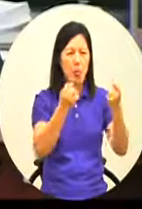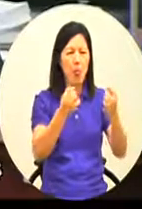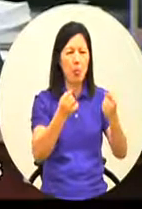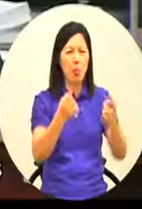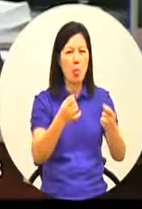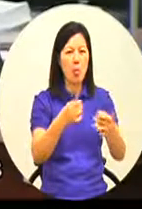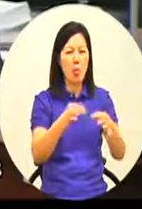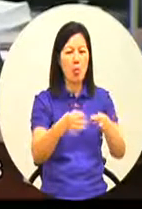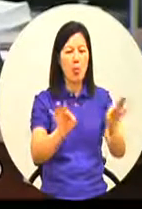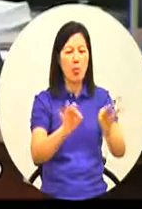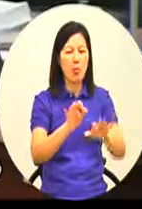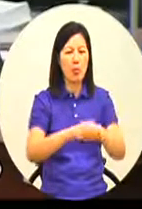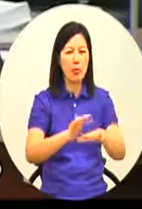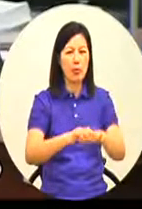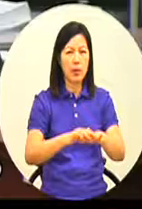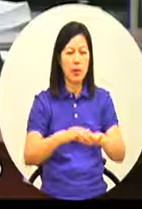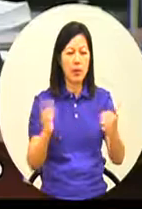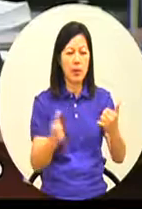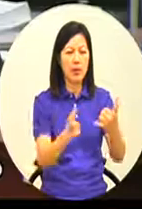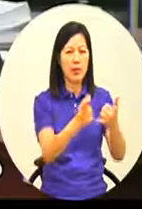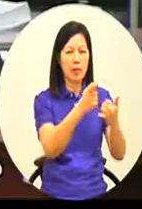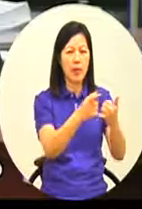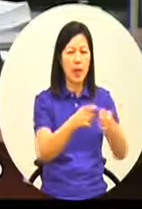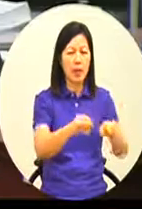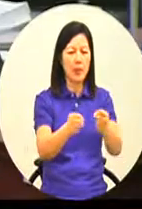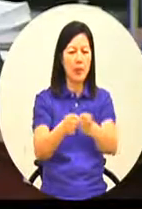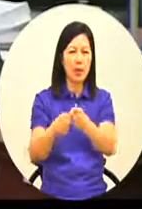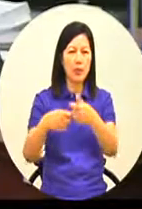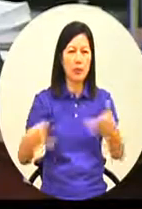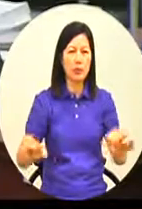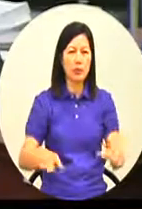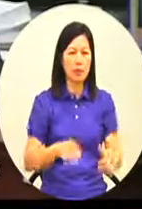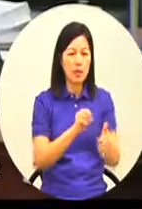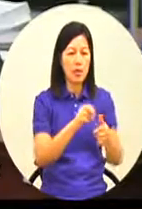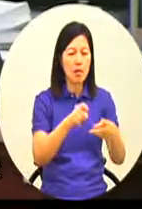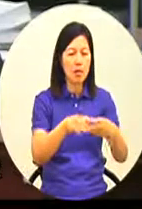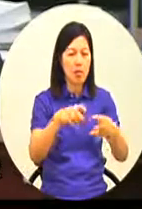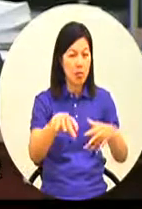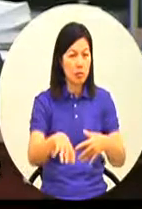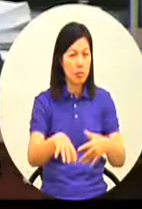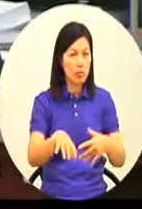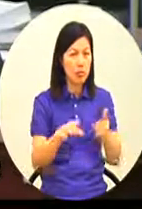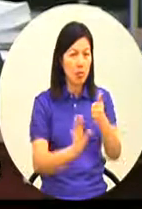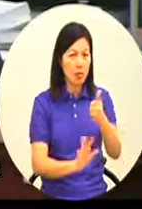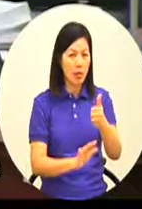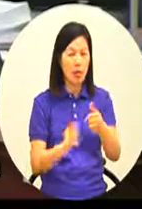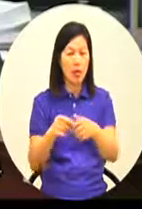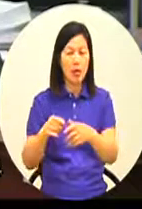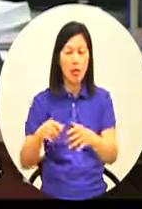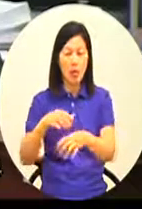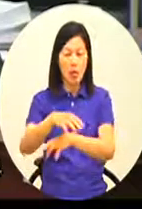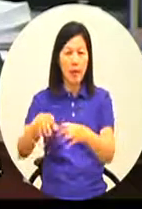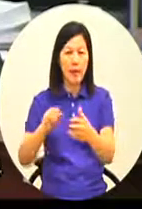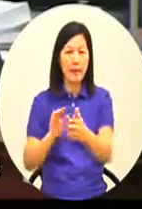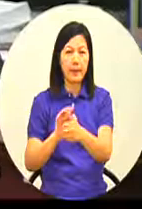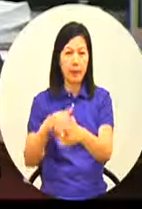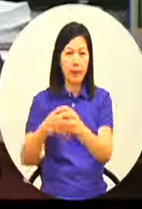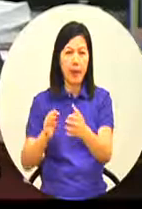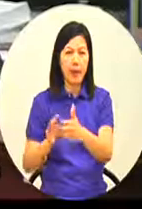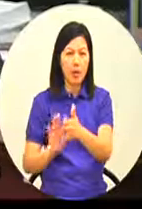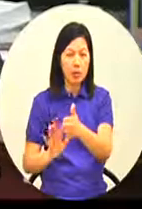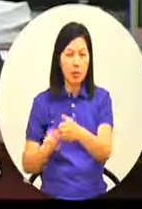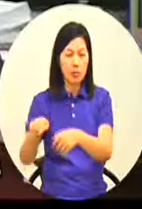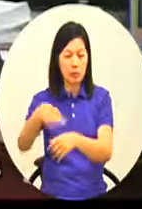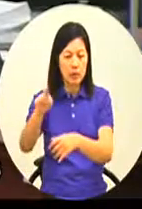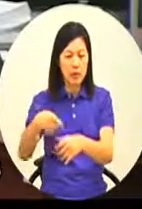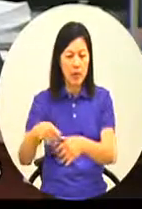很大的伤害。你讲安阳光处的人也好哈，你讲环保局的人也好，敢那扫扫袂离啦，敢那